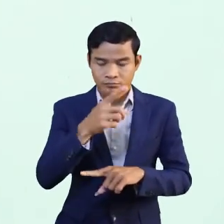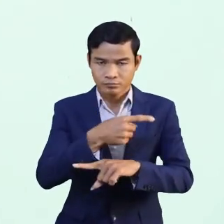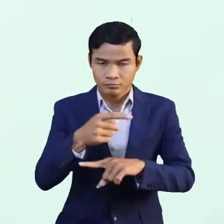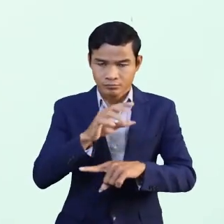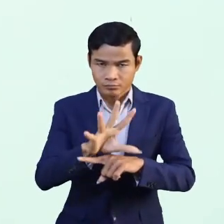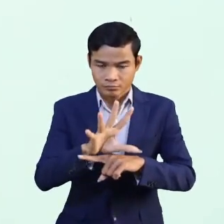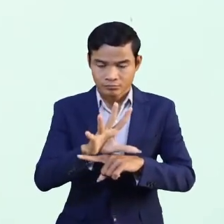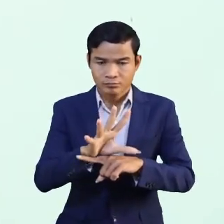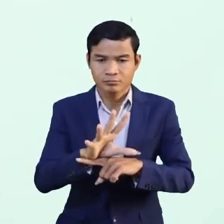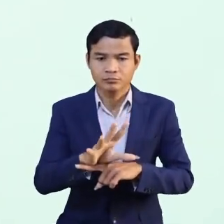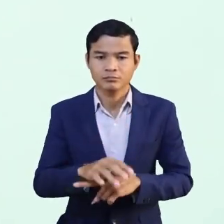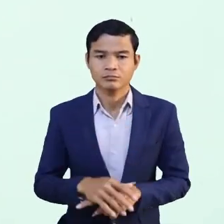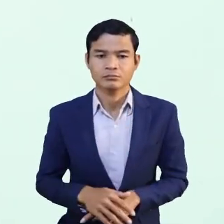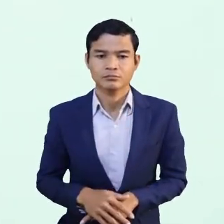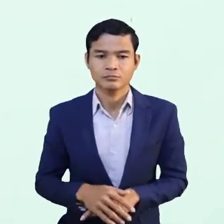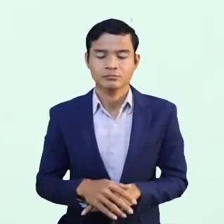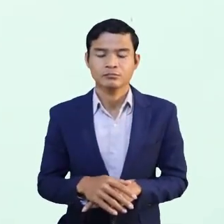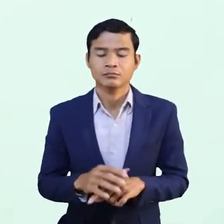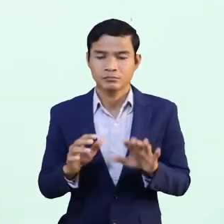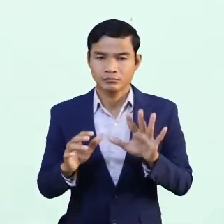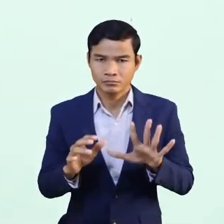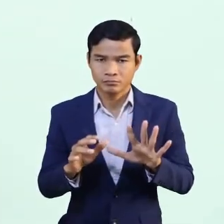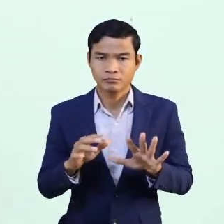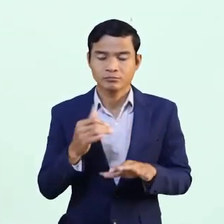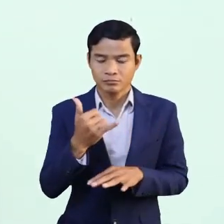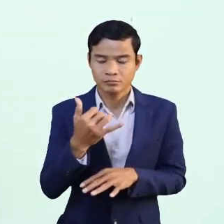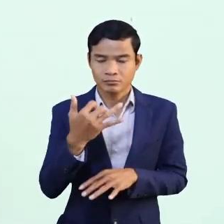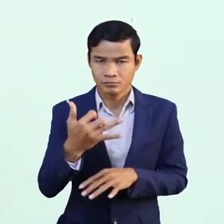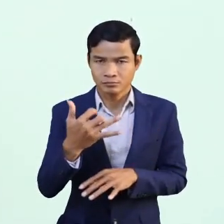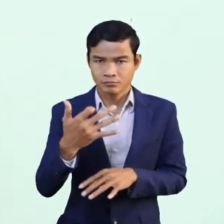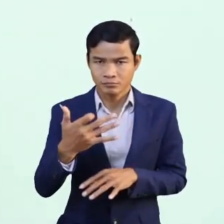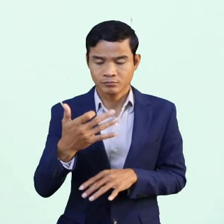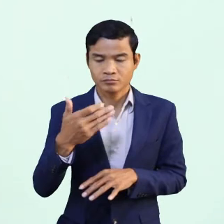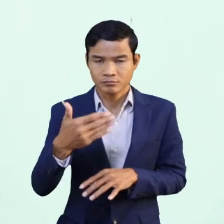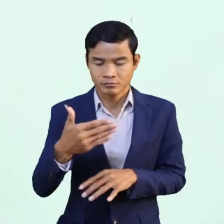ក5នៅសល់តោះ5ក្នុងចិត្ត